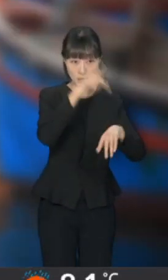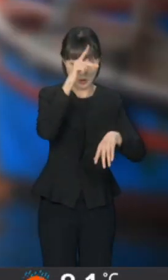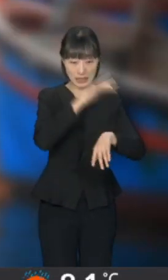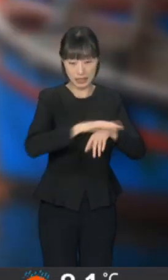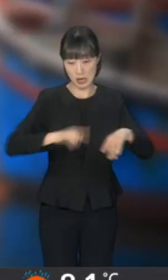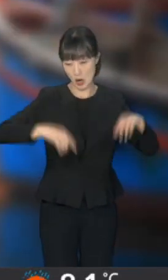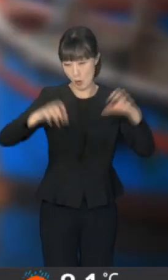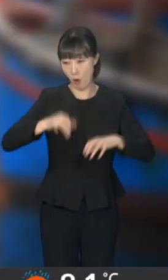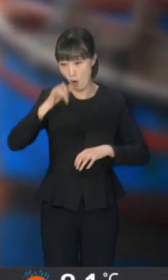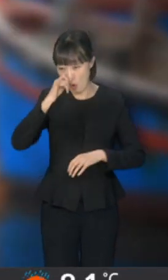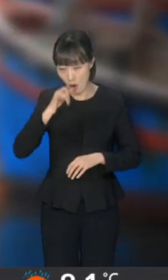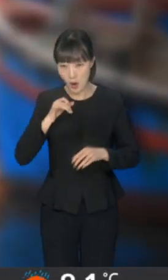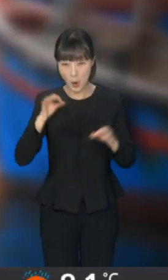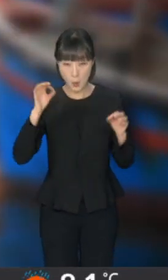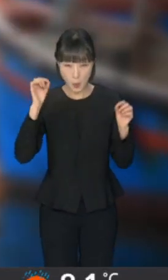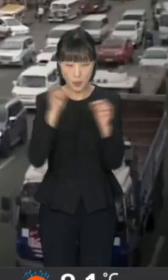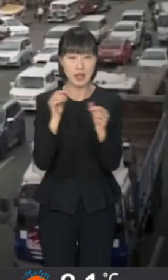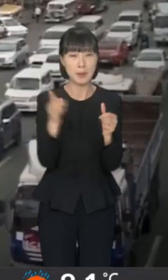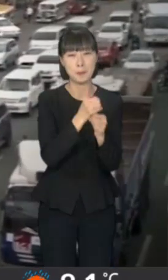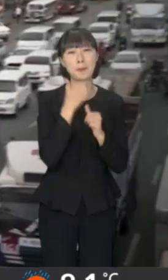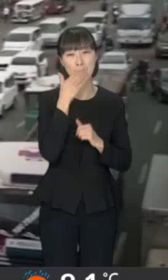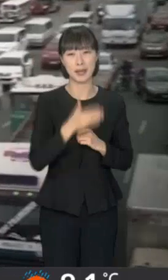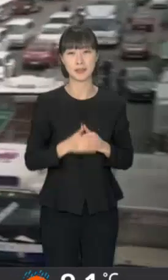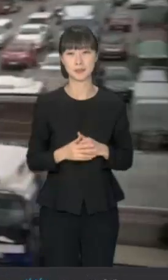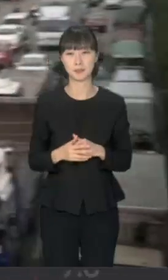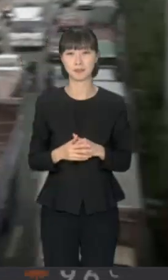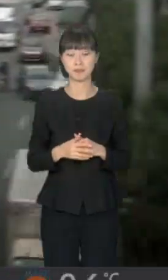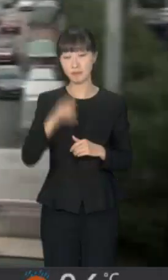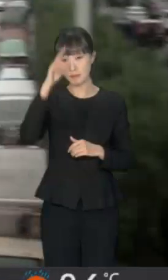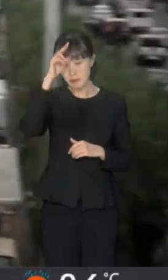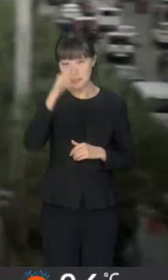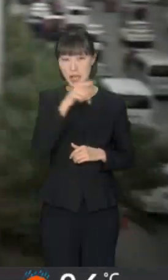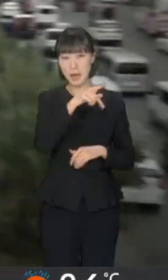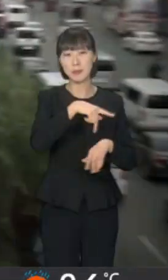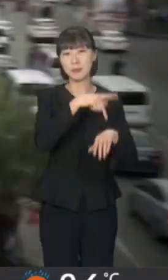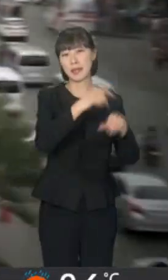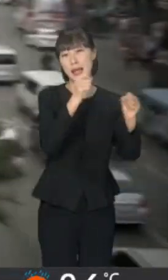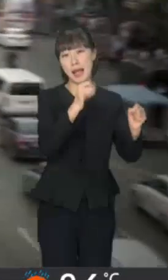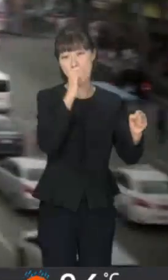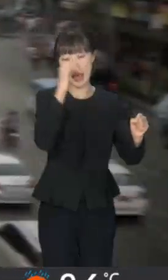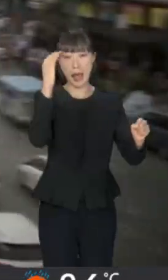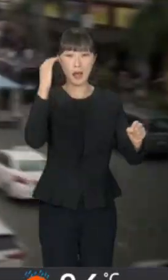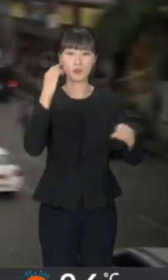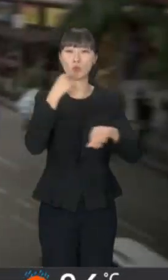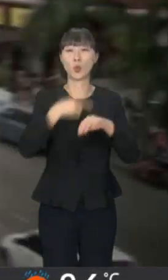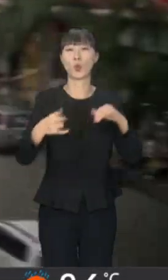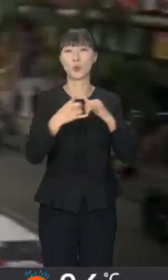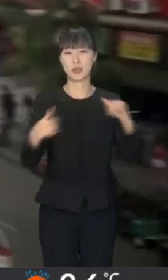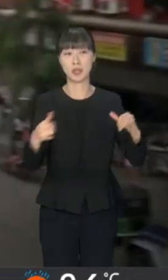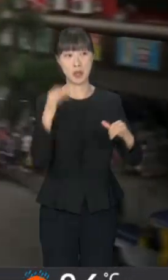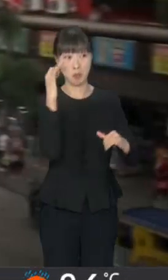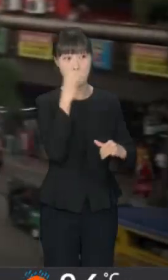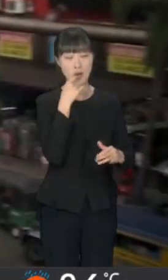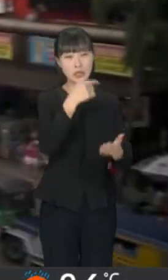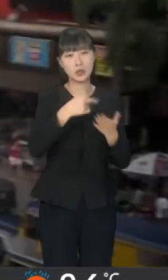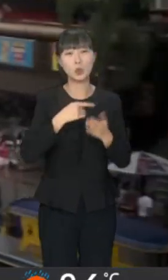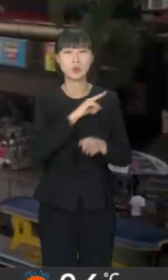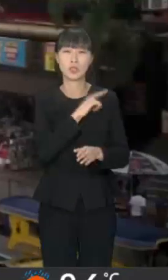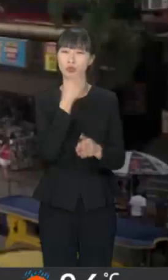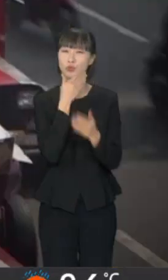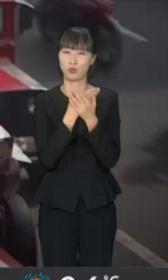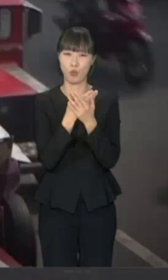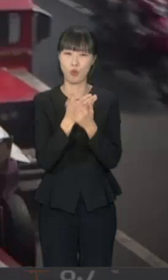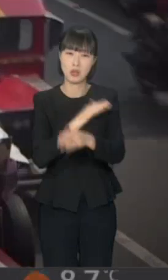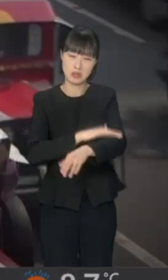포위망을 좁혀가고 있다는 점입니다 경찰은 필리핀의 거주 중인 우리 교민들의 신고가 무엇보다 중요하다며